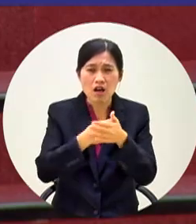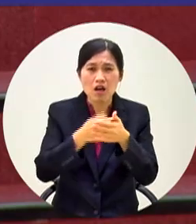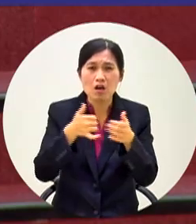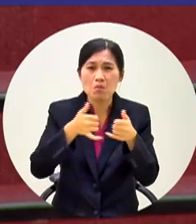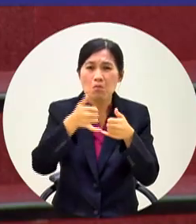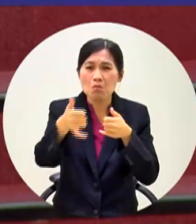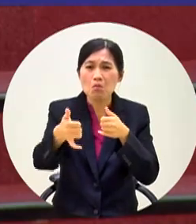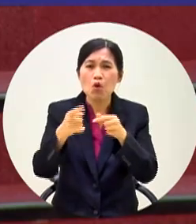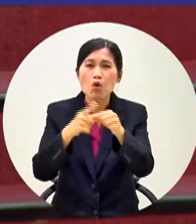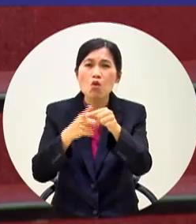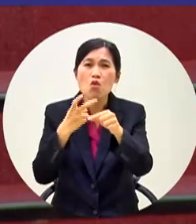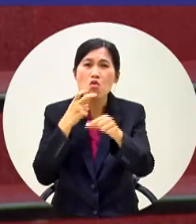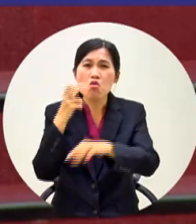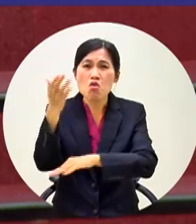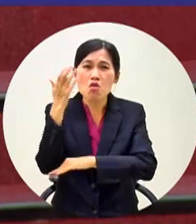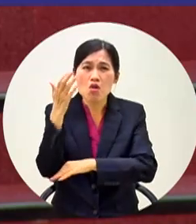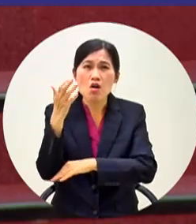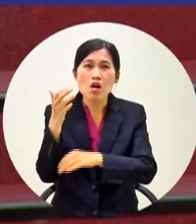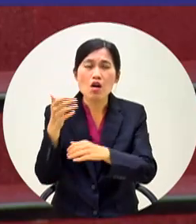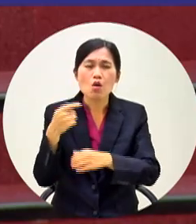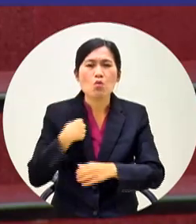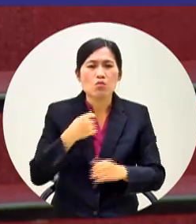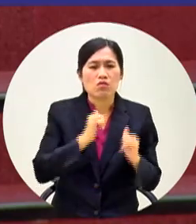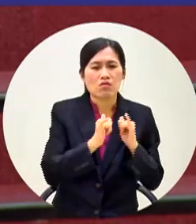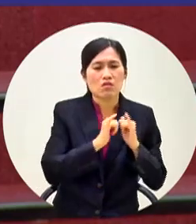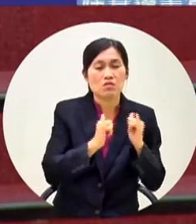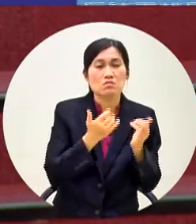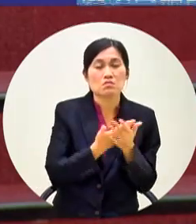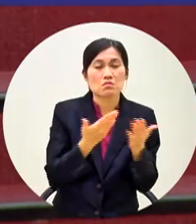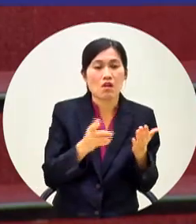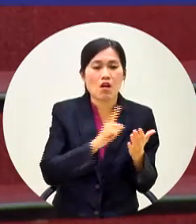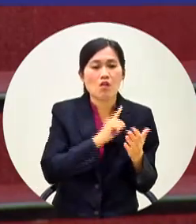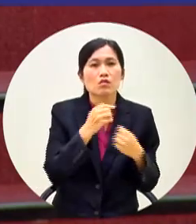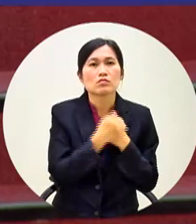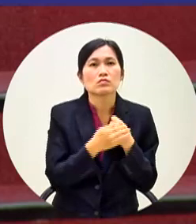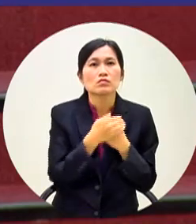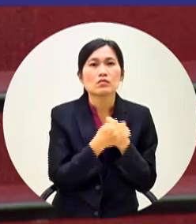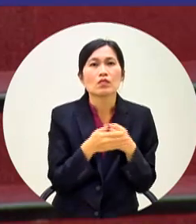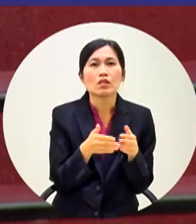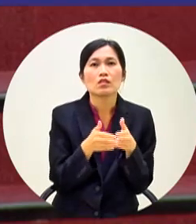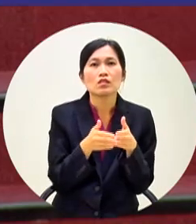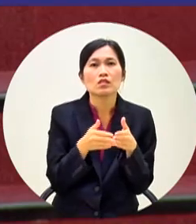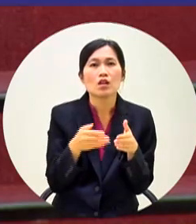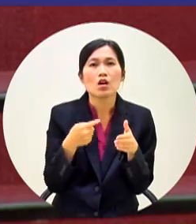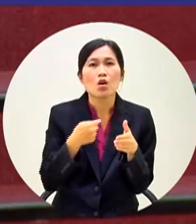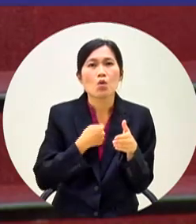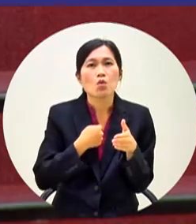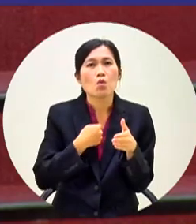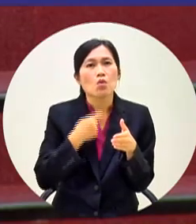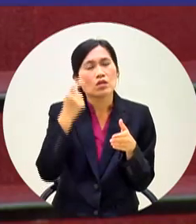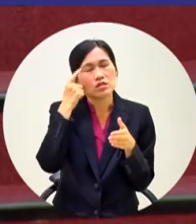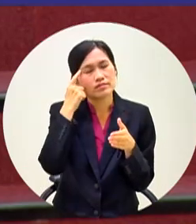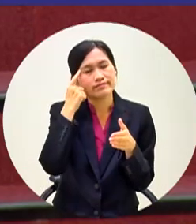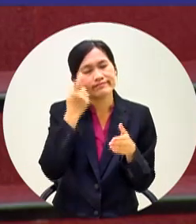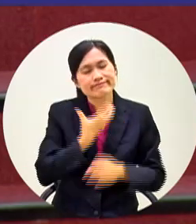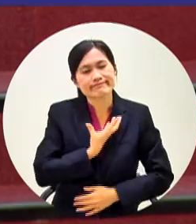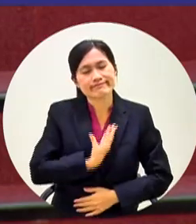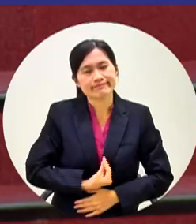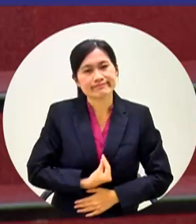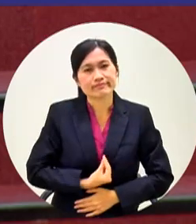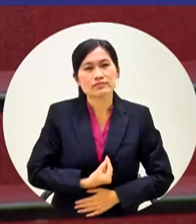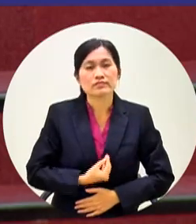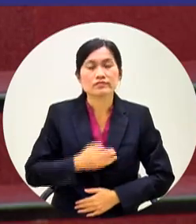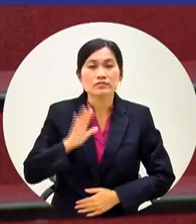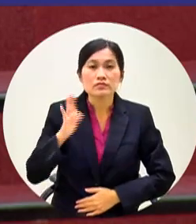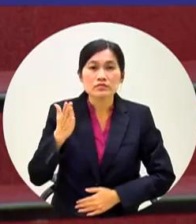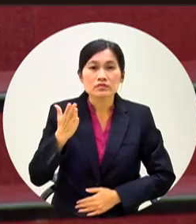友也就只能求自保啊。哦，那这是我觉得遗憾的地方啦。当然最后的期待还是